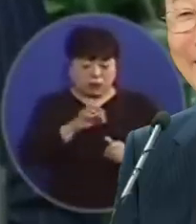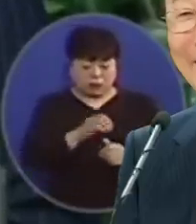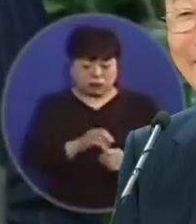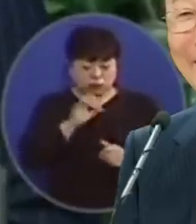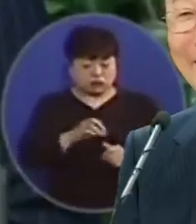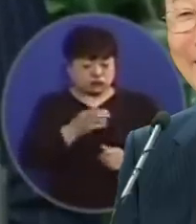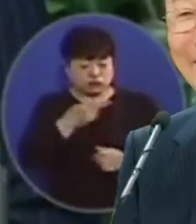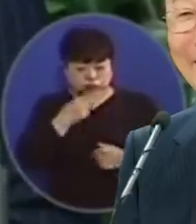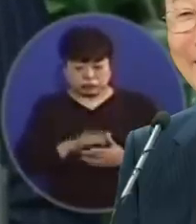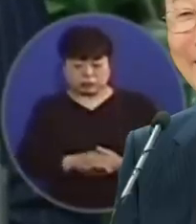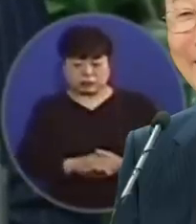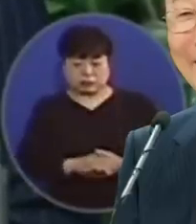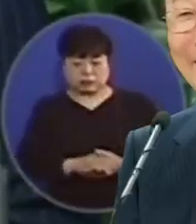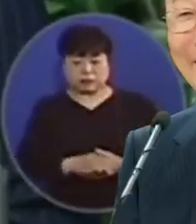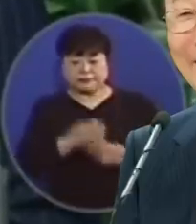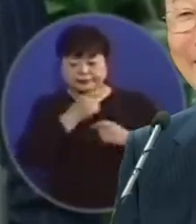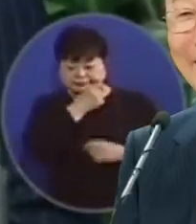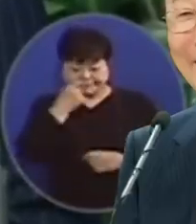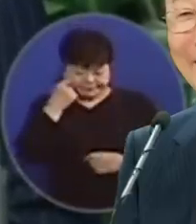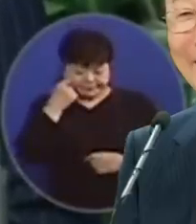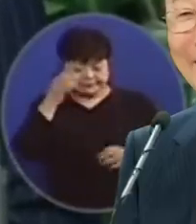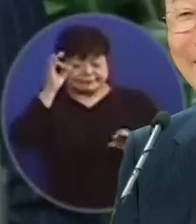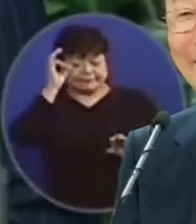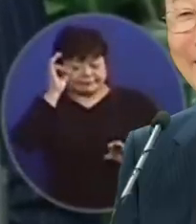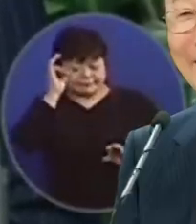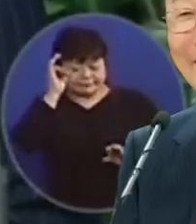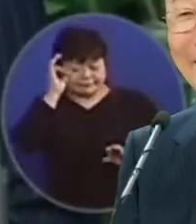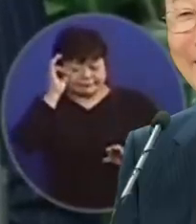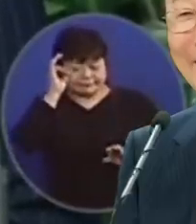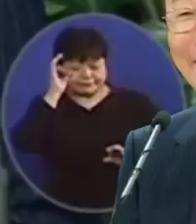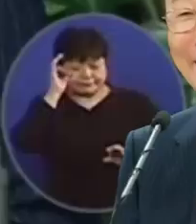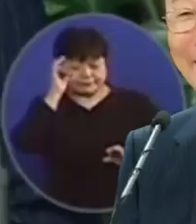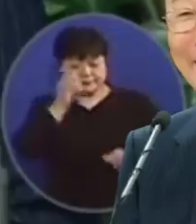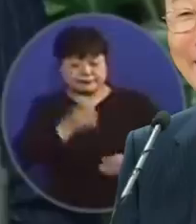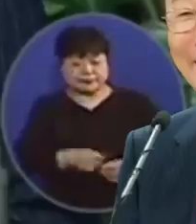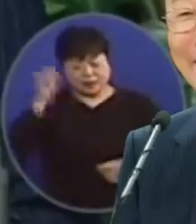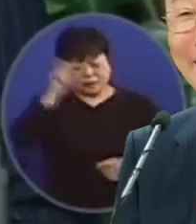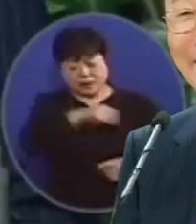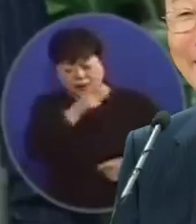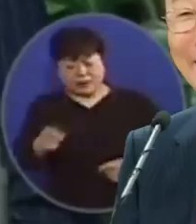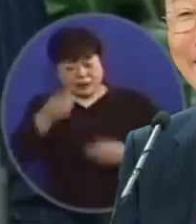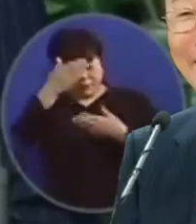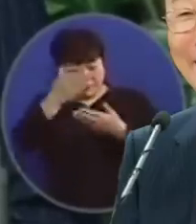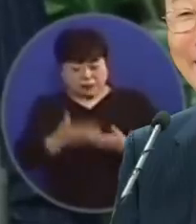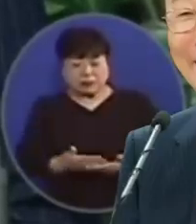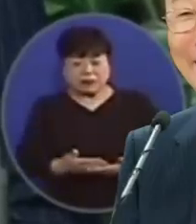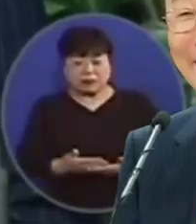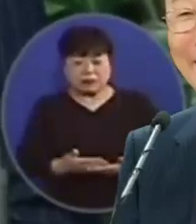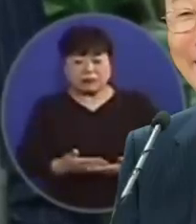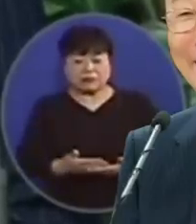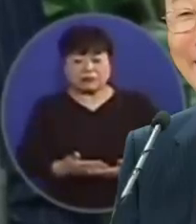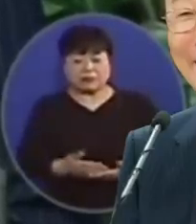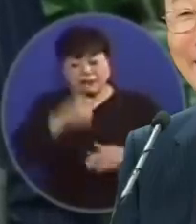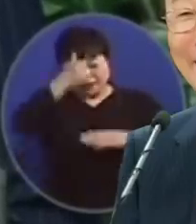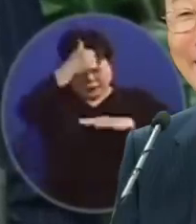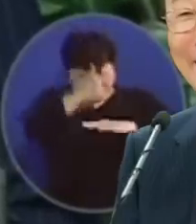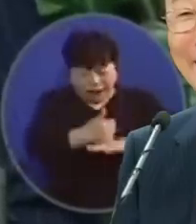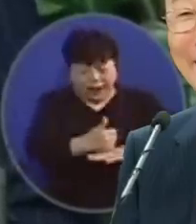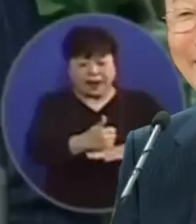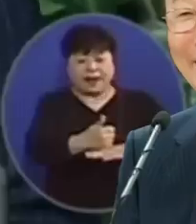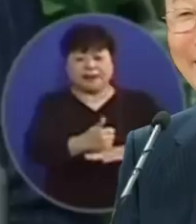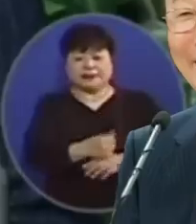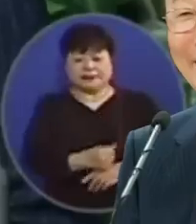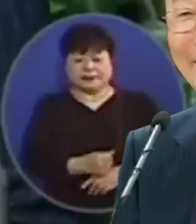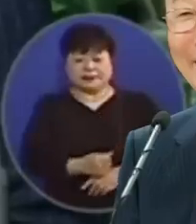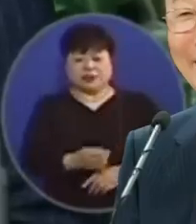저주도 아니하시고 침묵 가운데 다 얻어맞은 것은 끝까지 여러분과 나의 병을 청산하겠다고